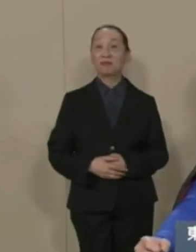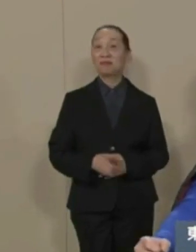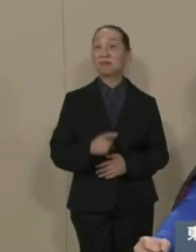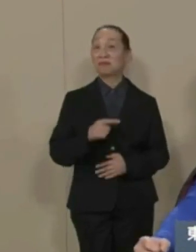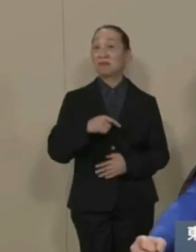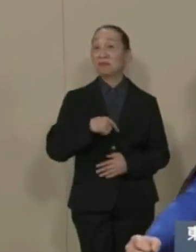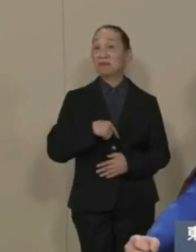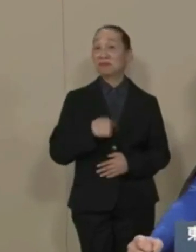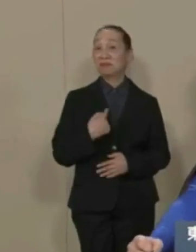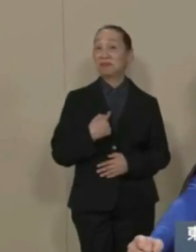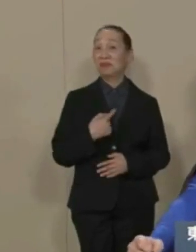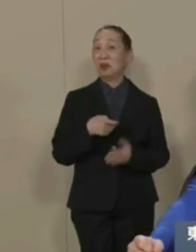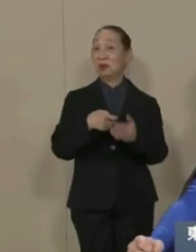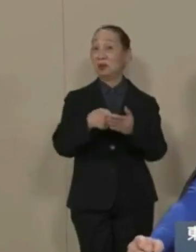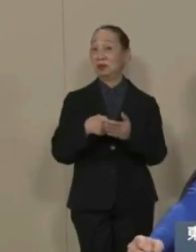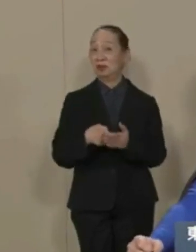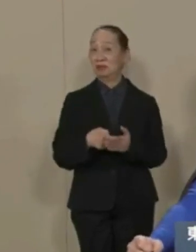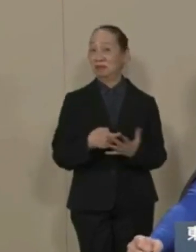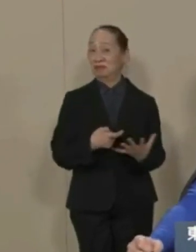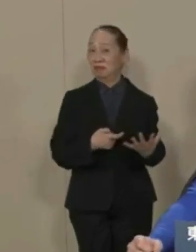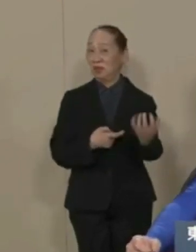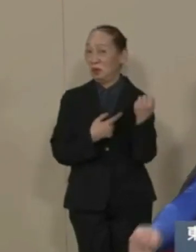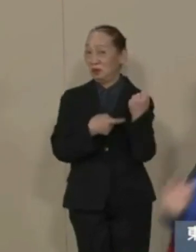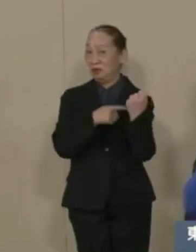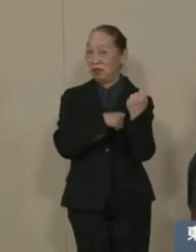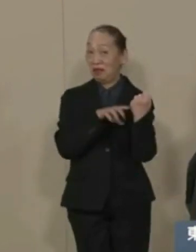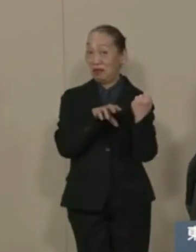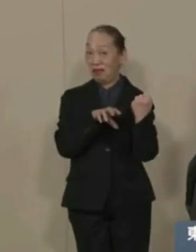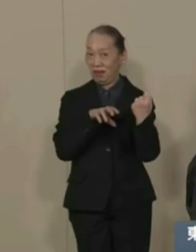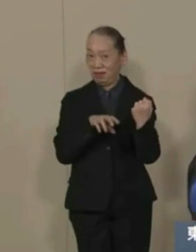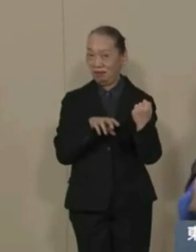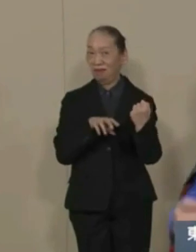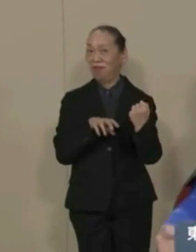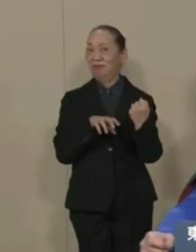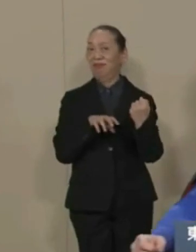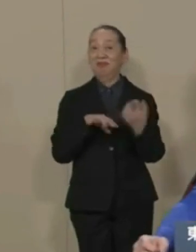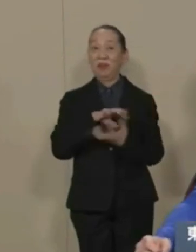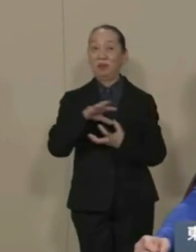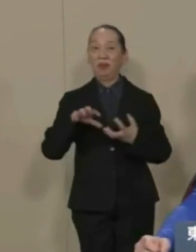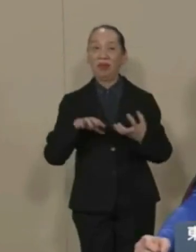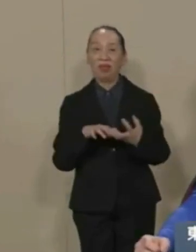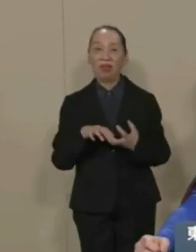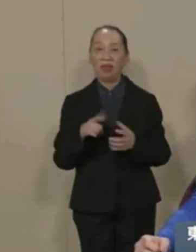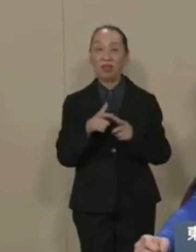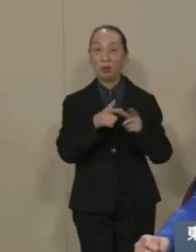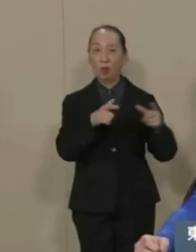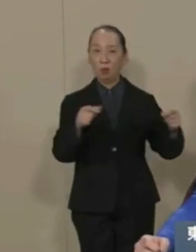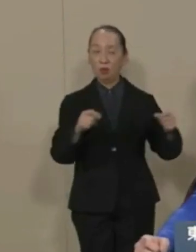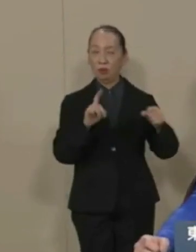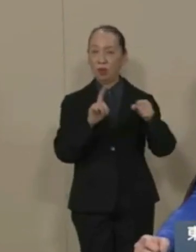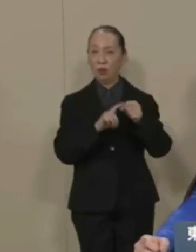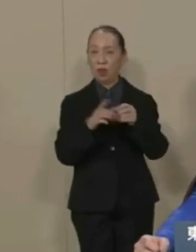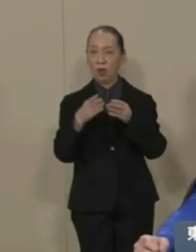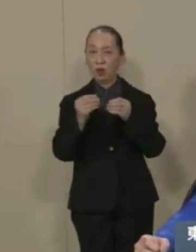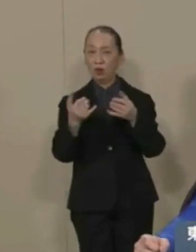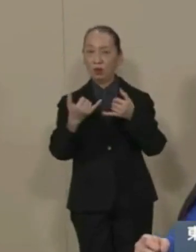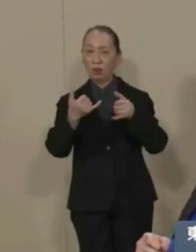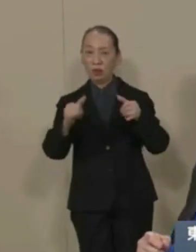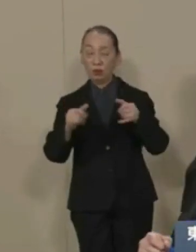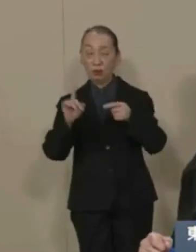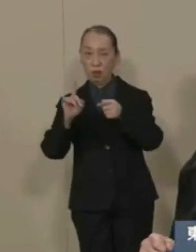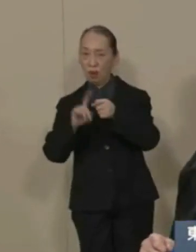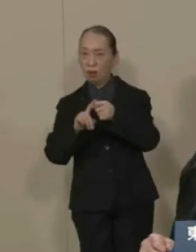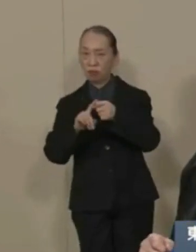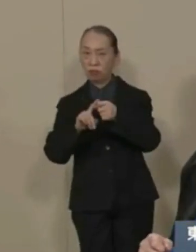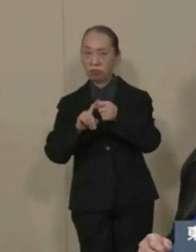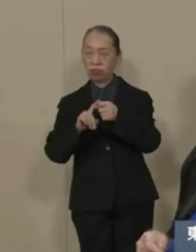私利私欲人っ気行き技研にまみだ日本のため国民のため